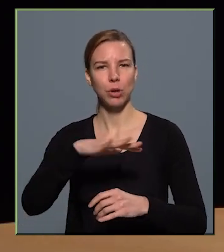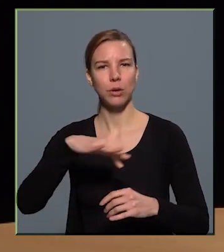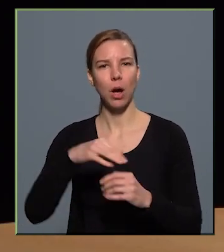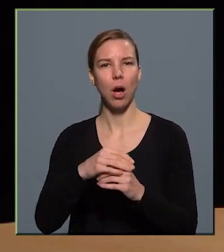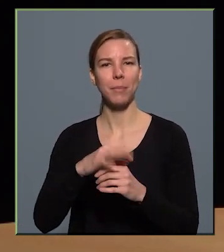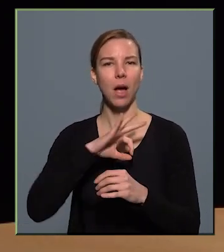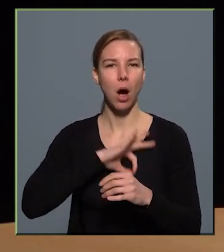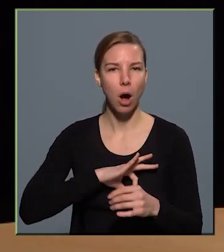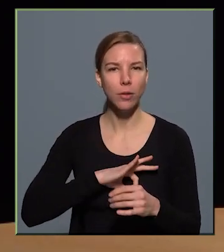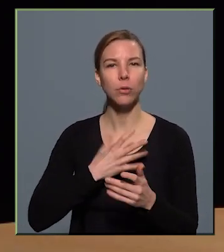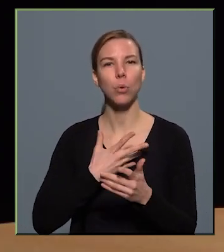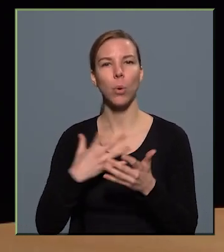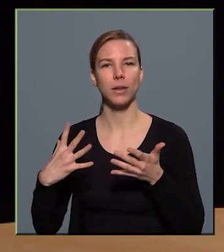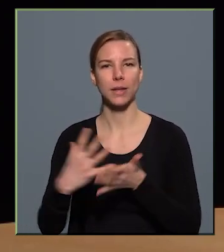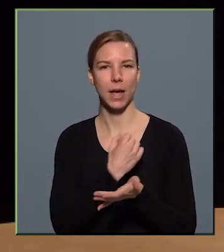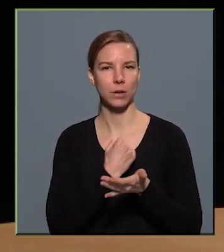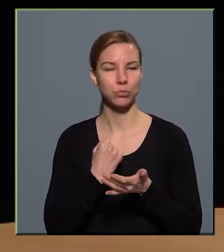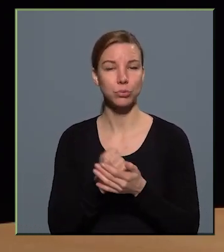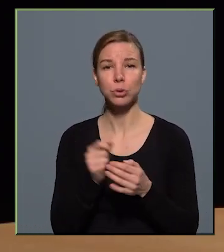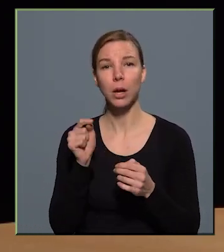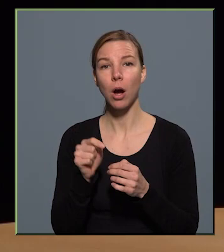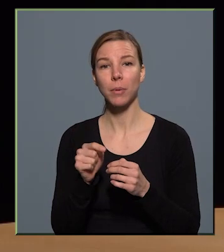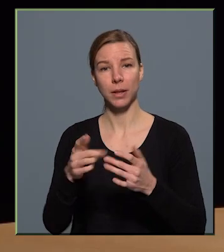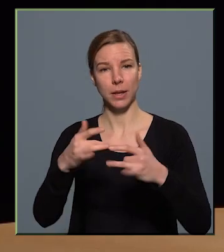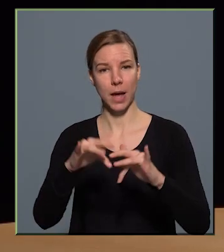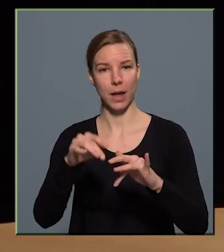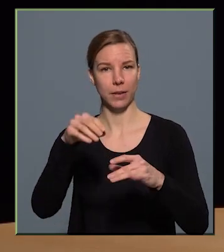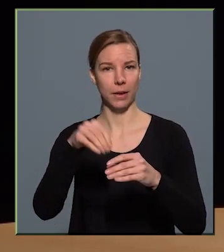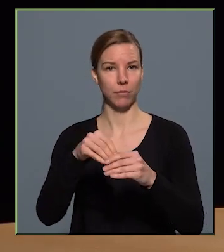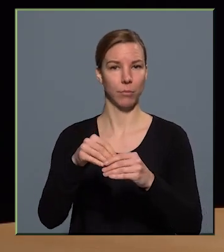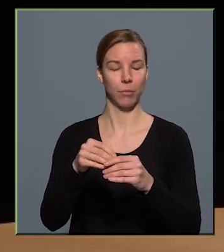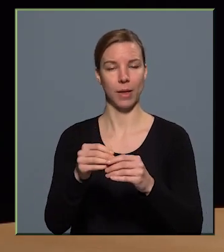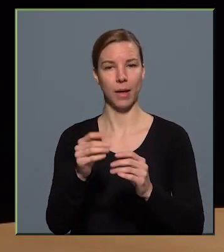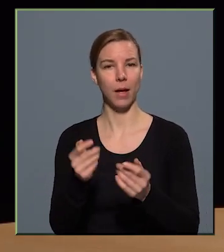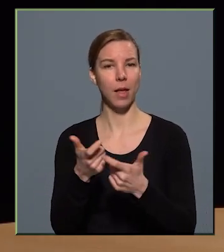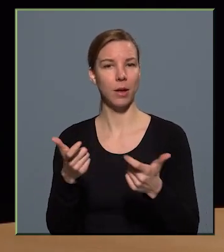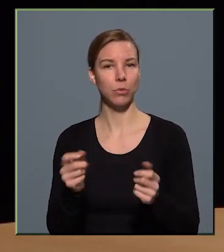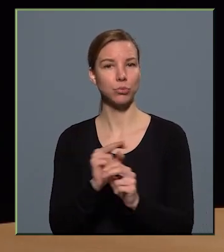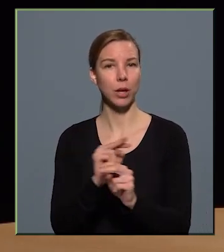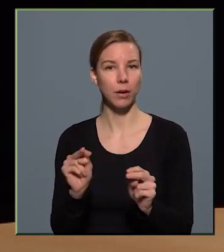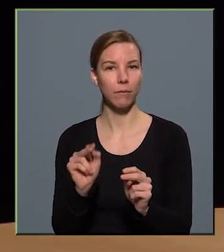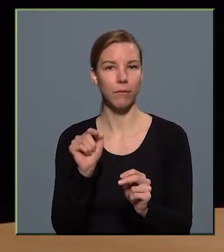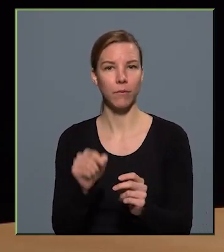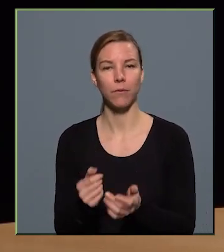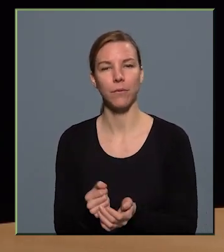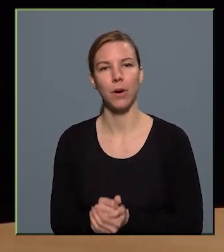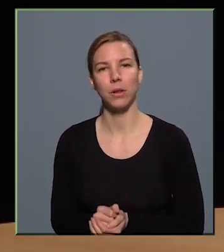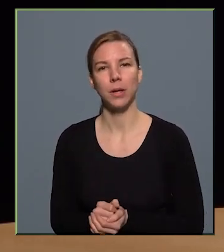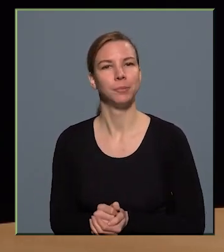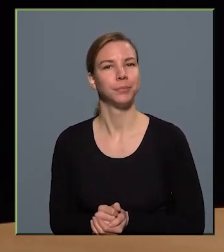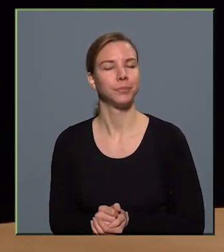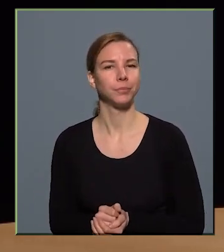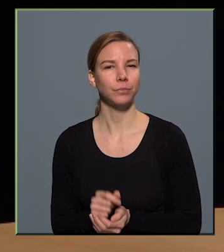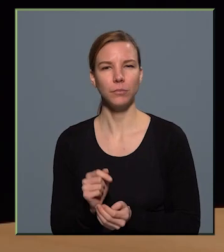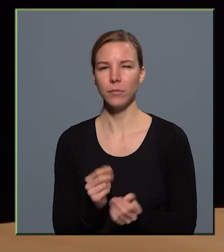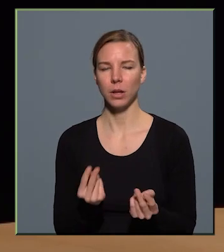hasznot, nyereséget, amit egy-egy helyszín, ami esetleg felmerülhet, az hordoz magában. Mert én azt gondolom, hogy